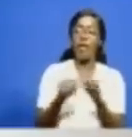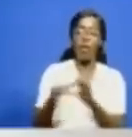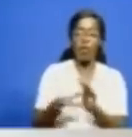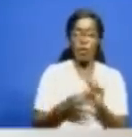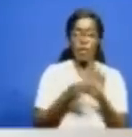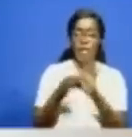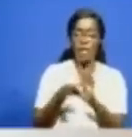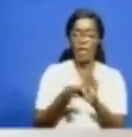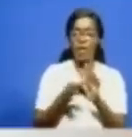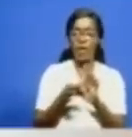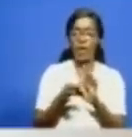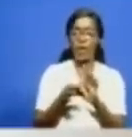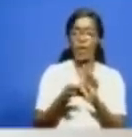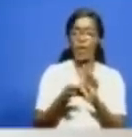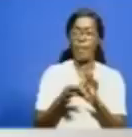kushirikiana